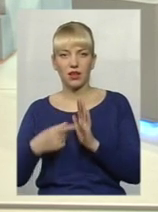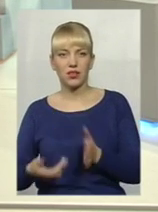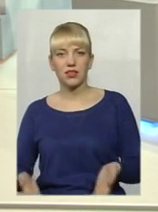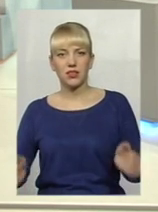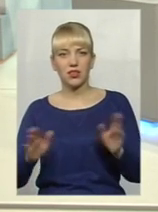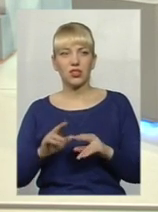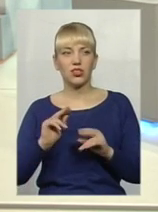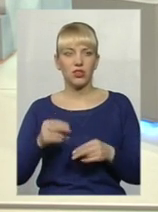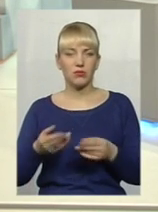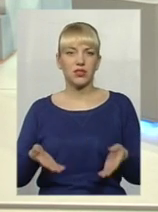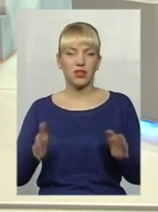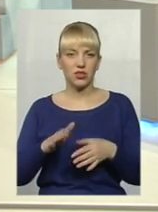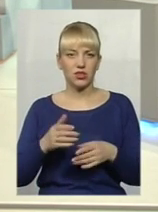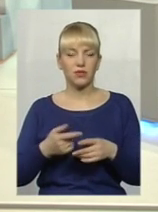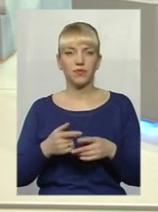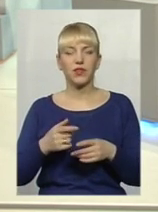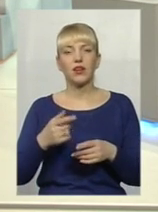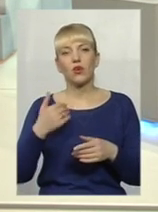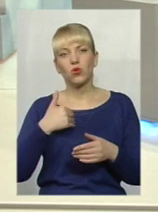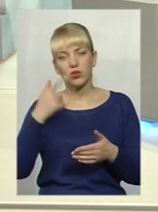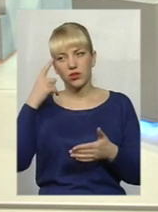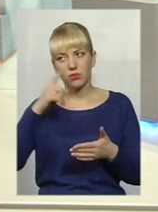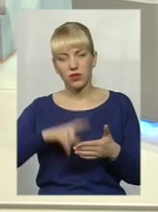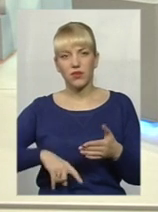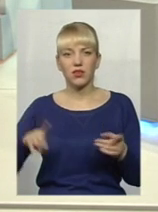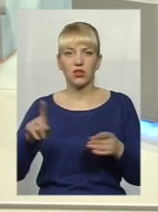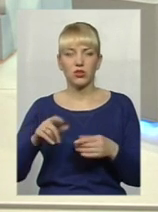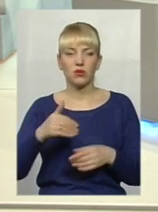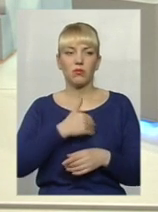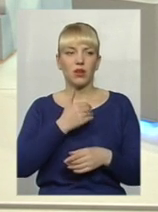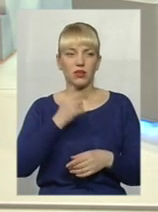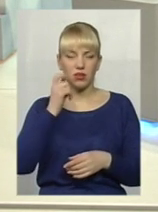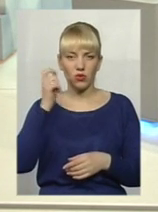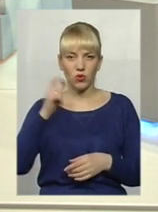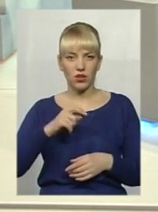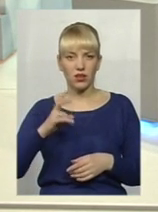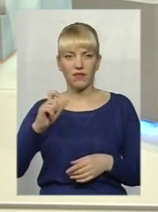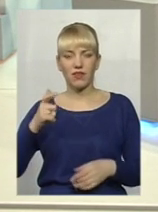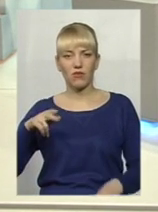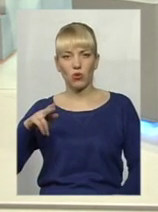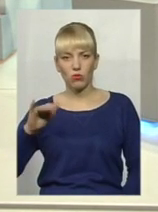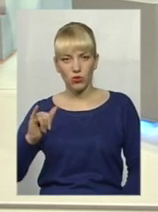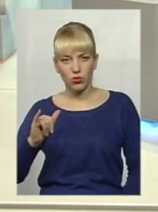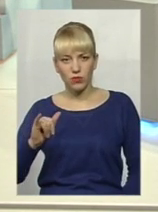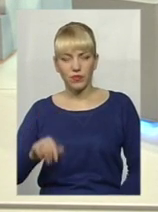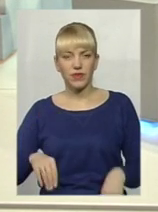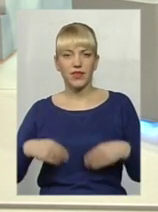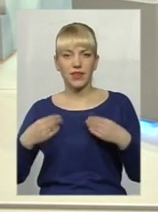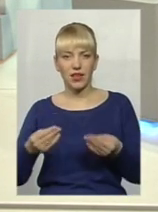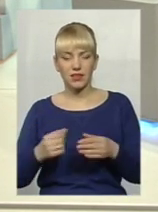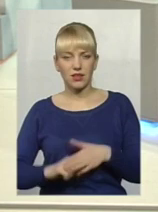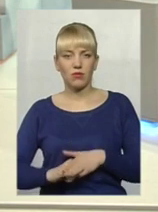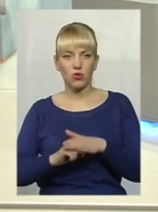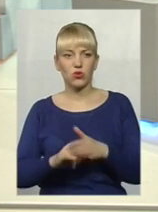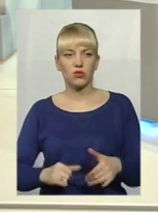залишилося. Хочеться сподіватися, що все-таки прагнення України в Європу дасть поштовх